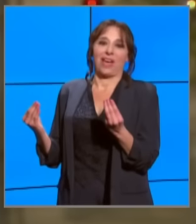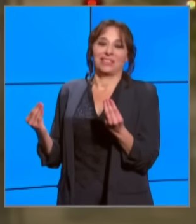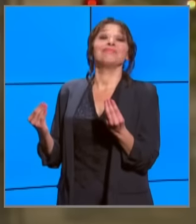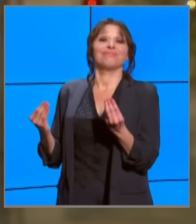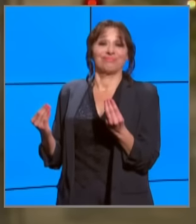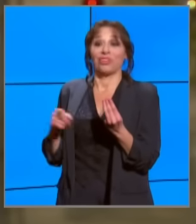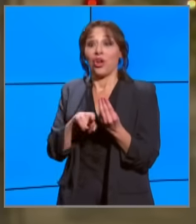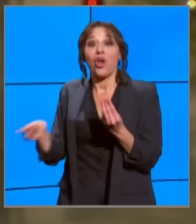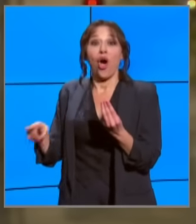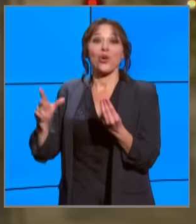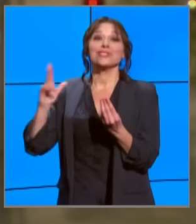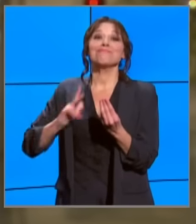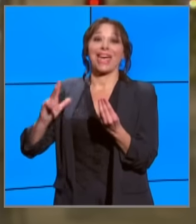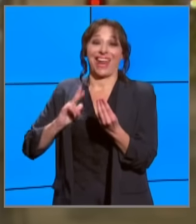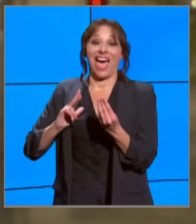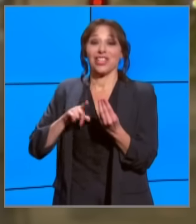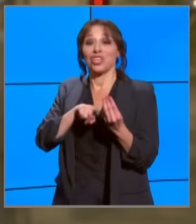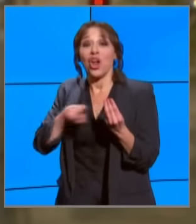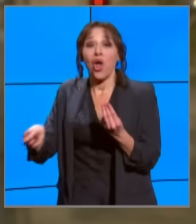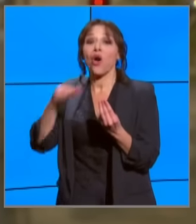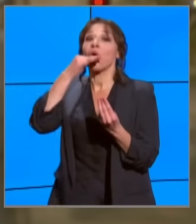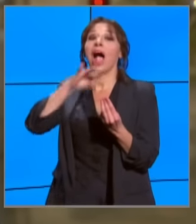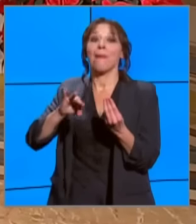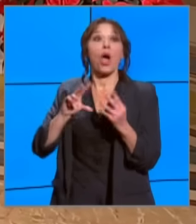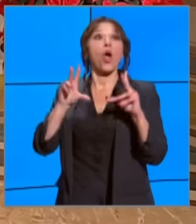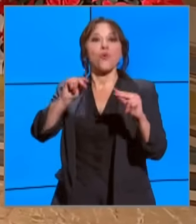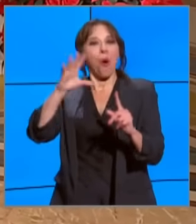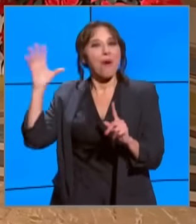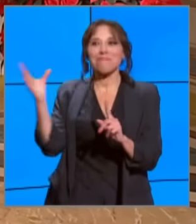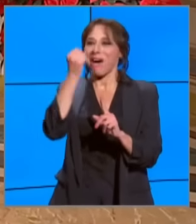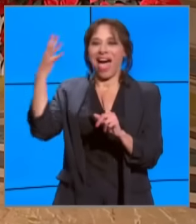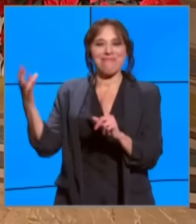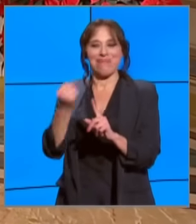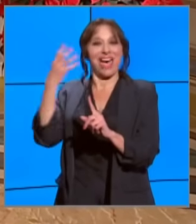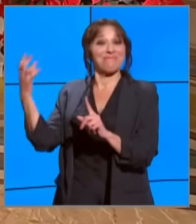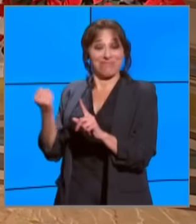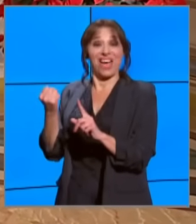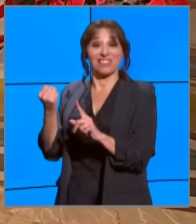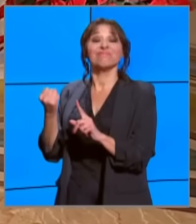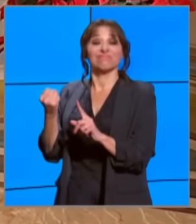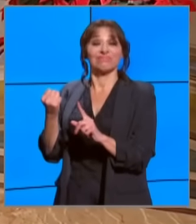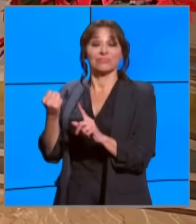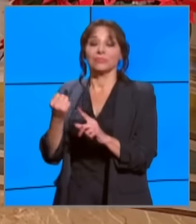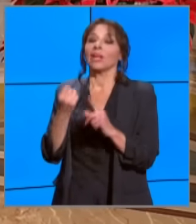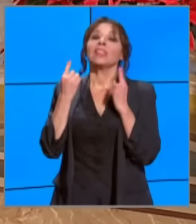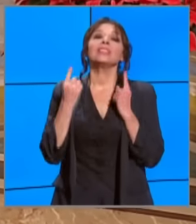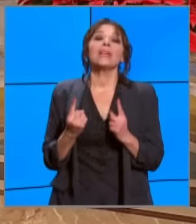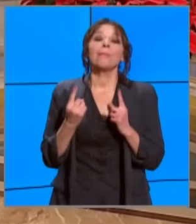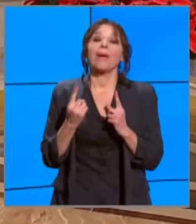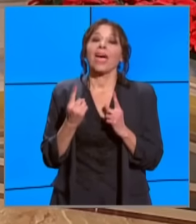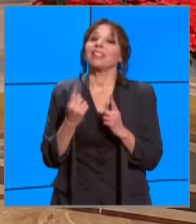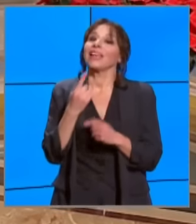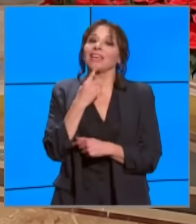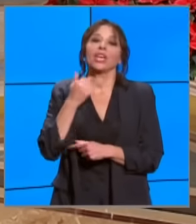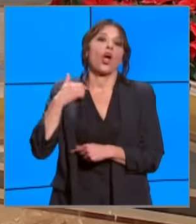che coltivano della loro capacità di cogliere il nuovo dipende da tutti noi far prevalere